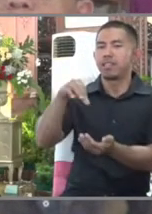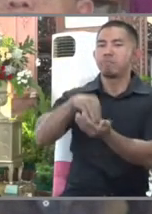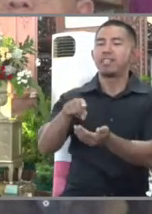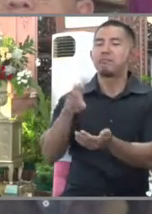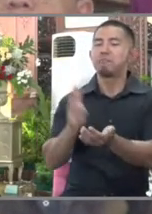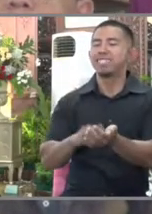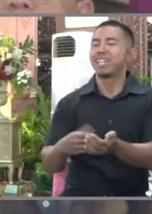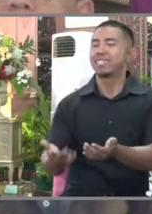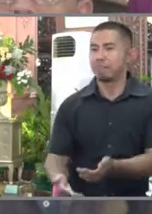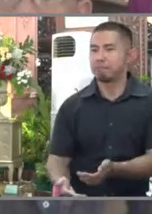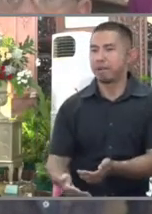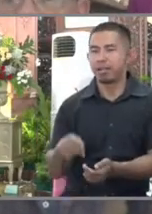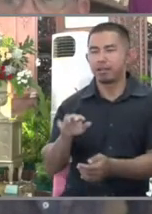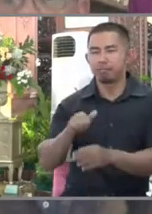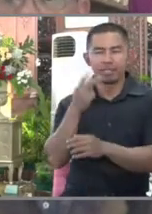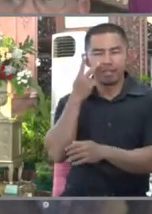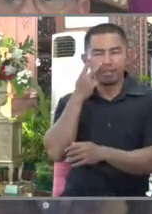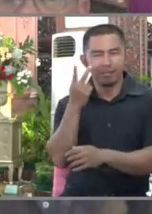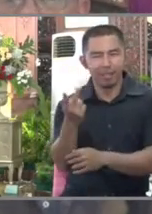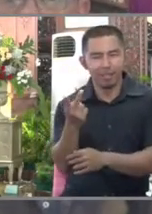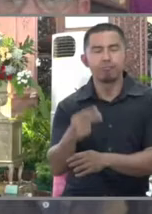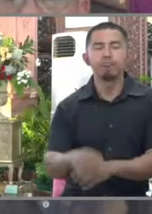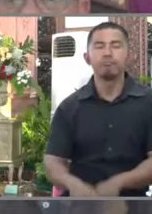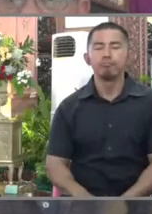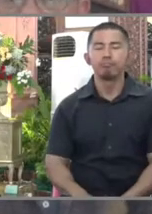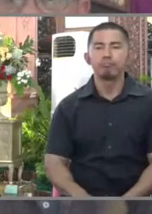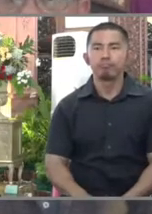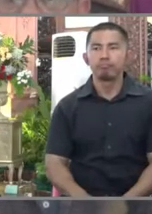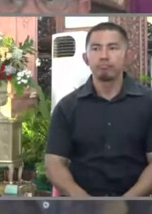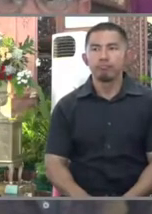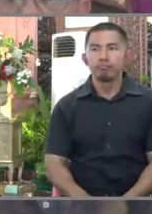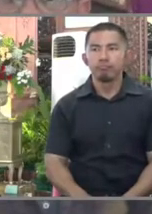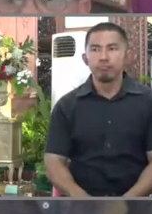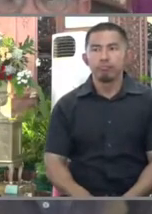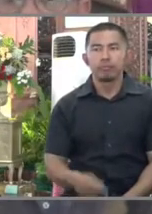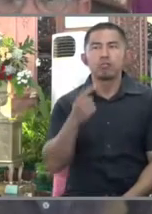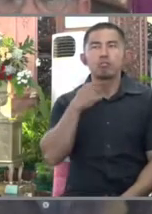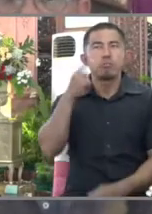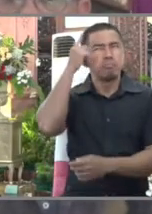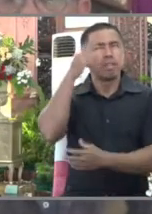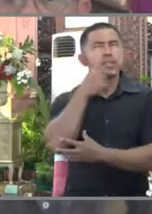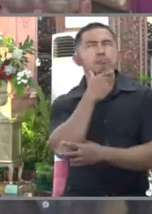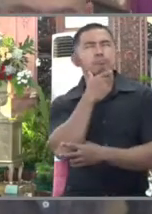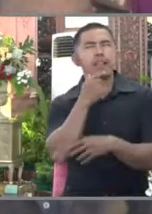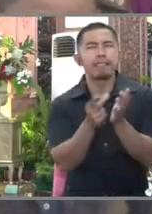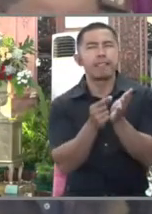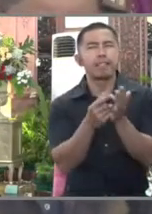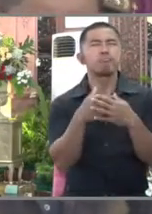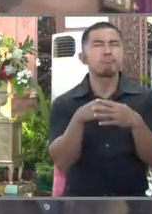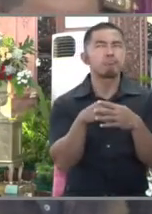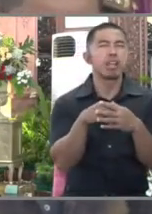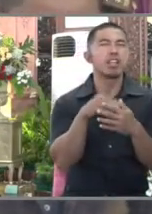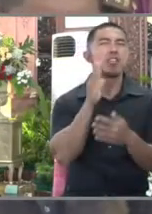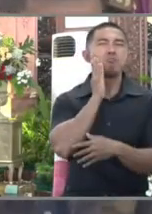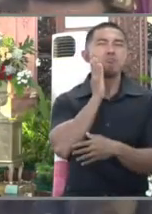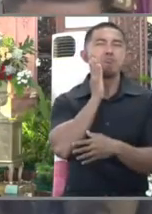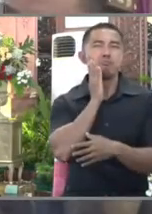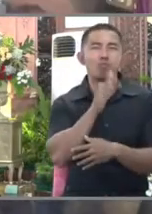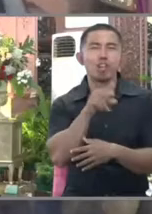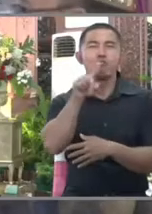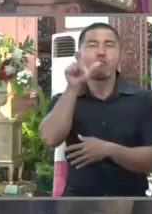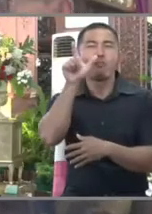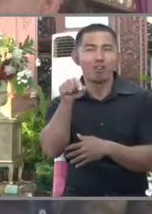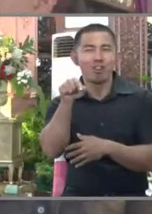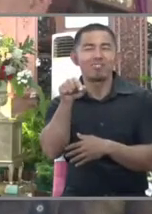kami tanggulangi bersama Pak Gubernur. Membayangkan tadi anak muda dua orang,